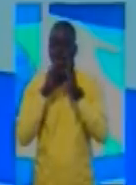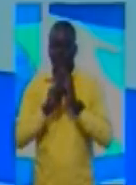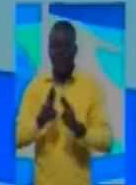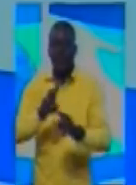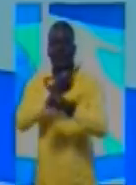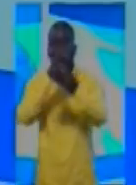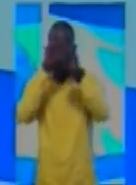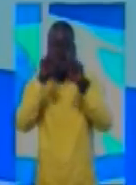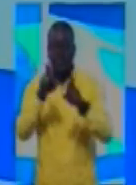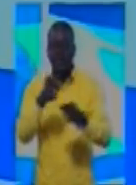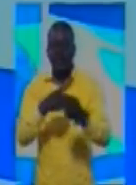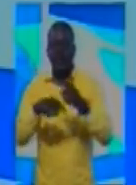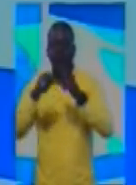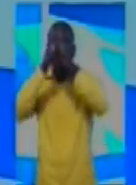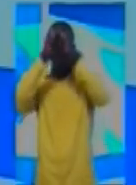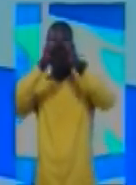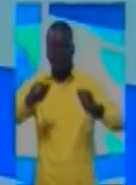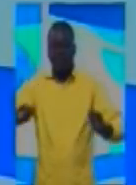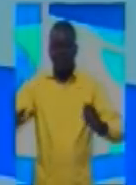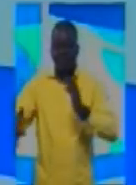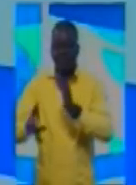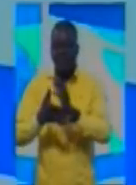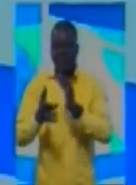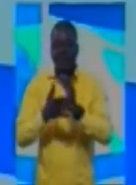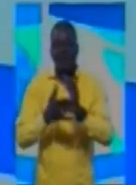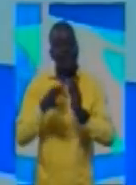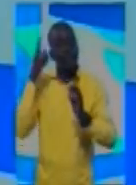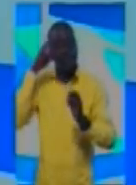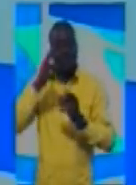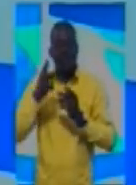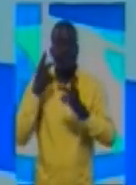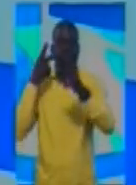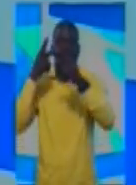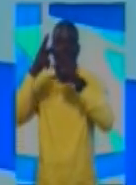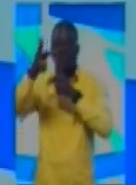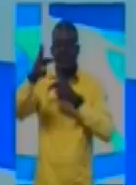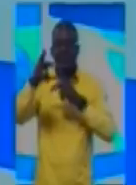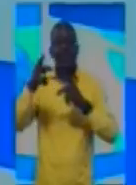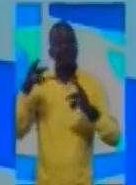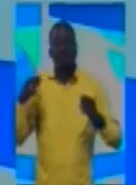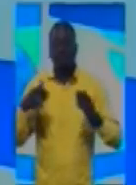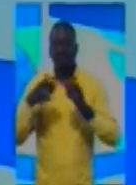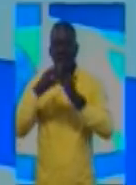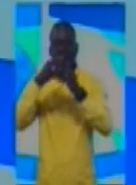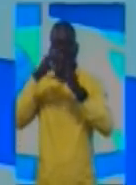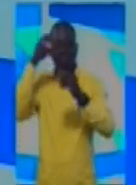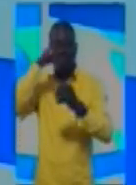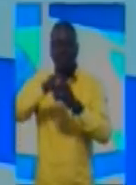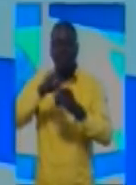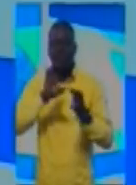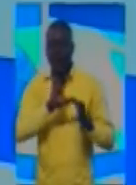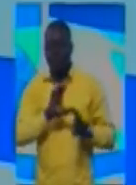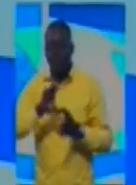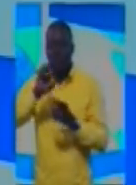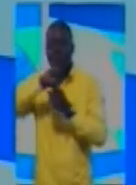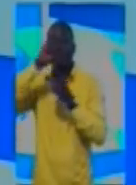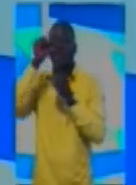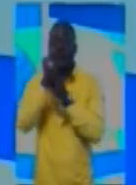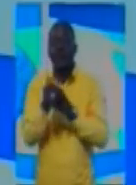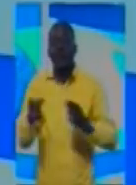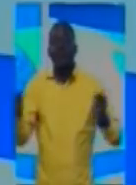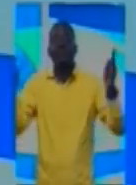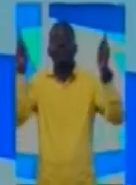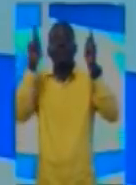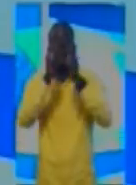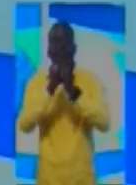viendra de l'atelier technique national d'élaboration de la vision et une définition consensuelle de la cohésion sociale qui réunit les